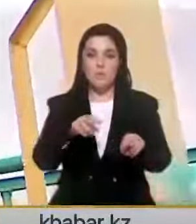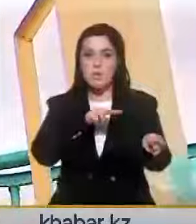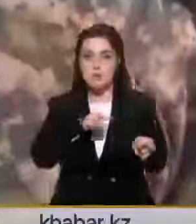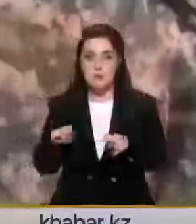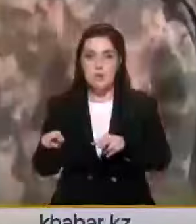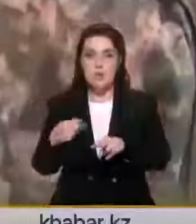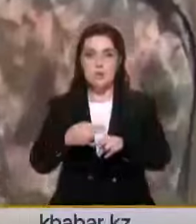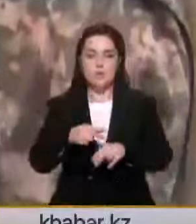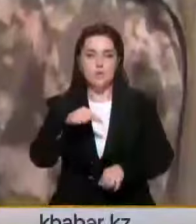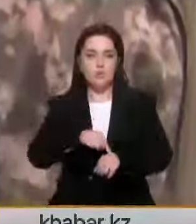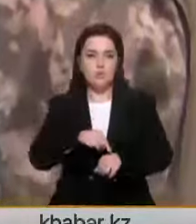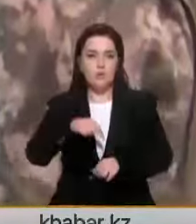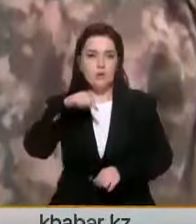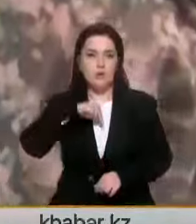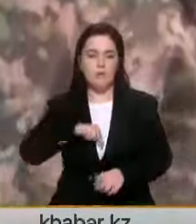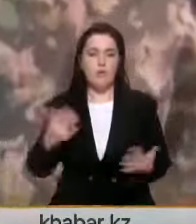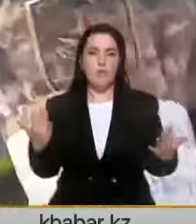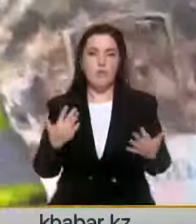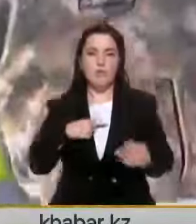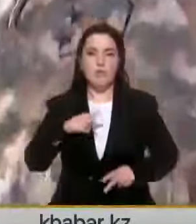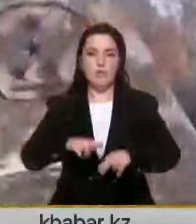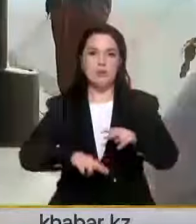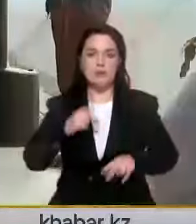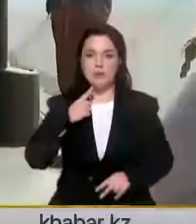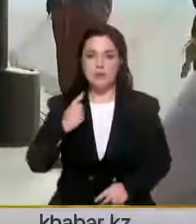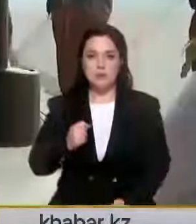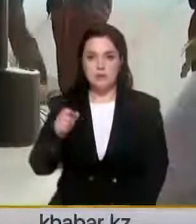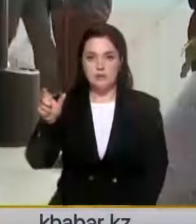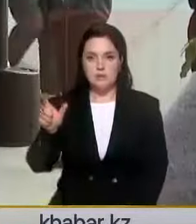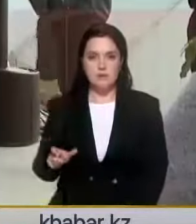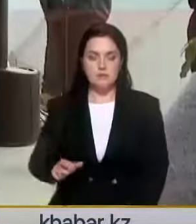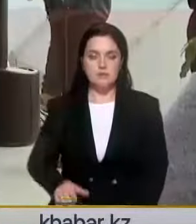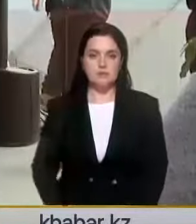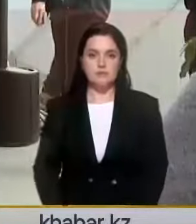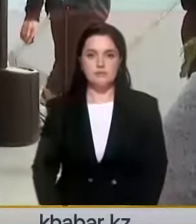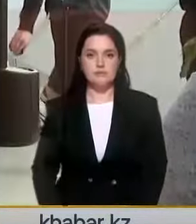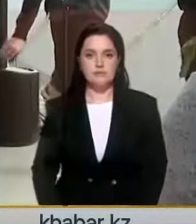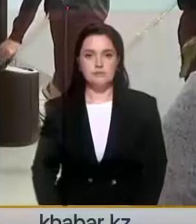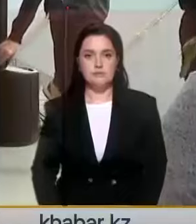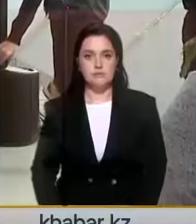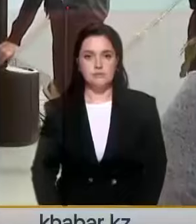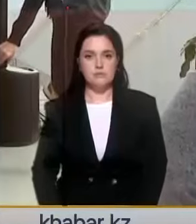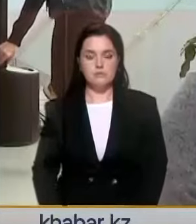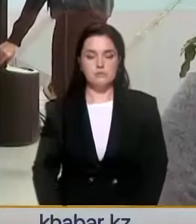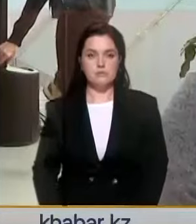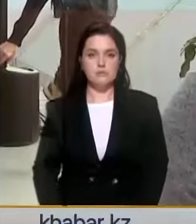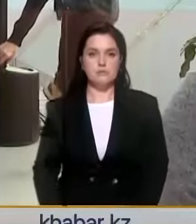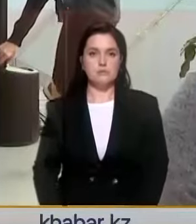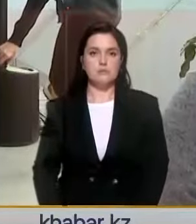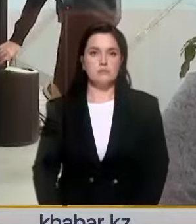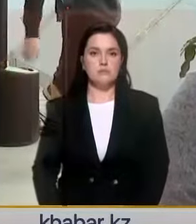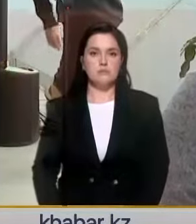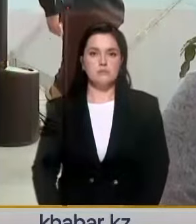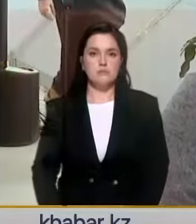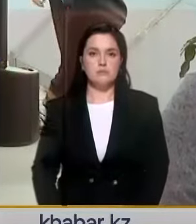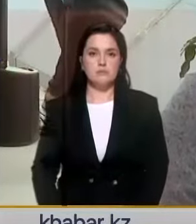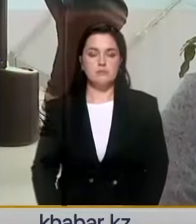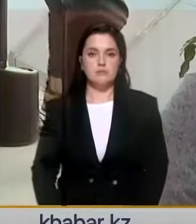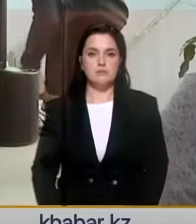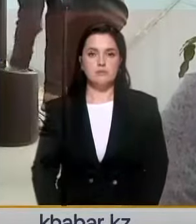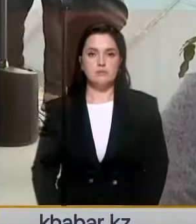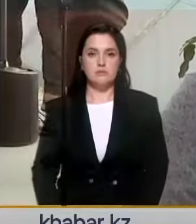эмоциональное состояние солдат мы дали топик который